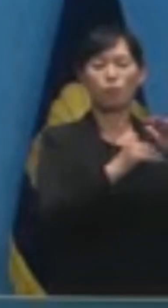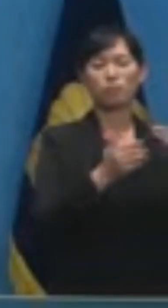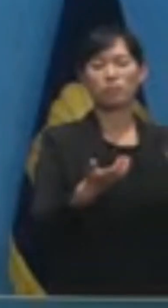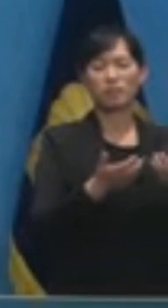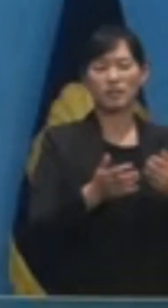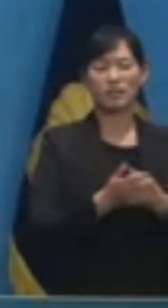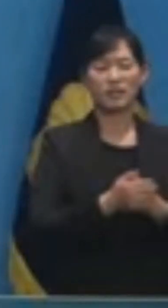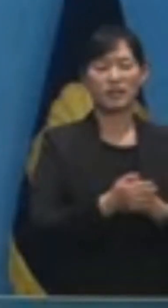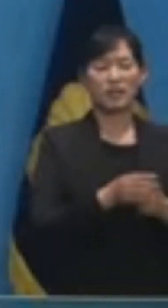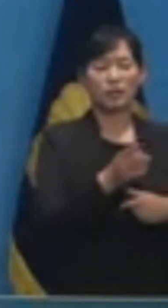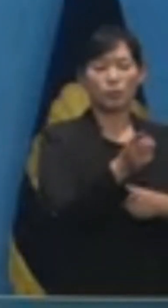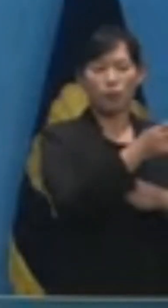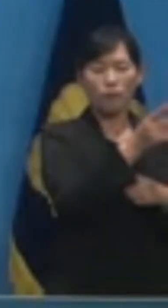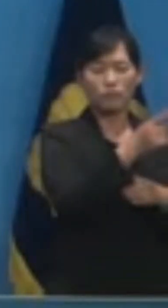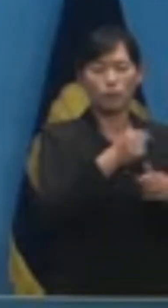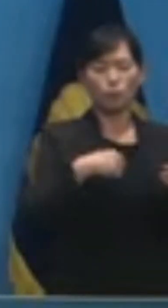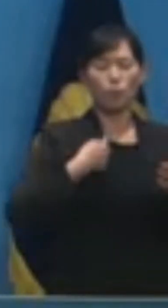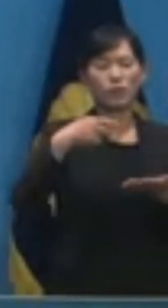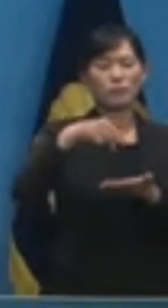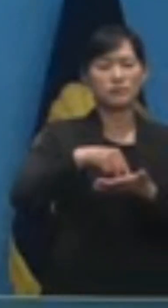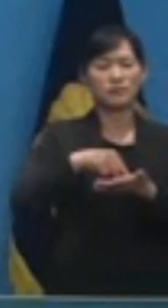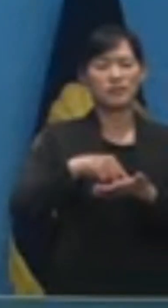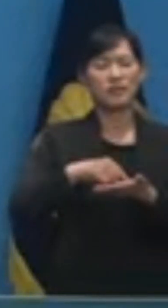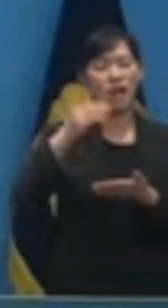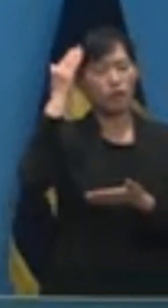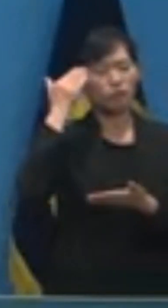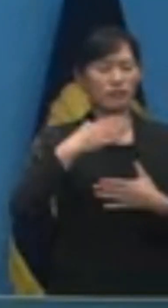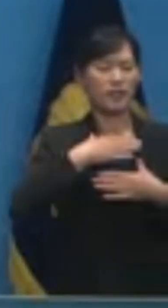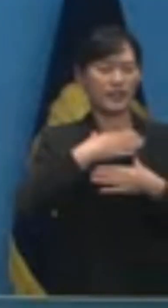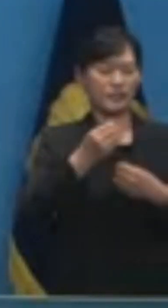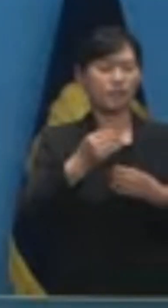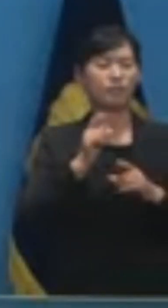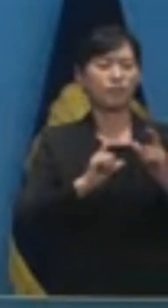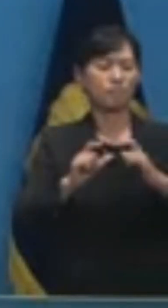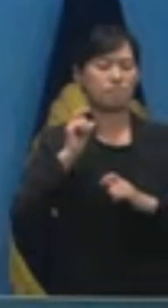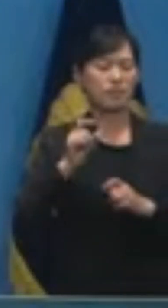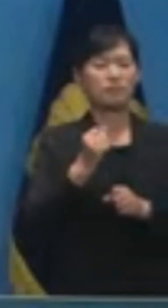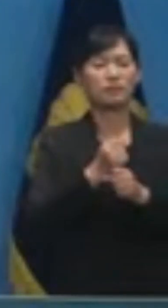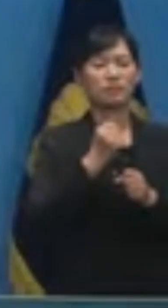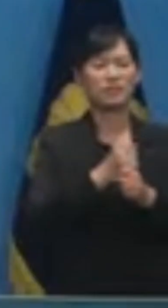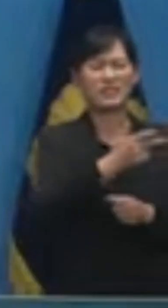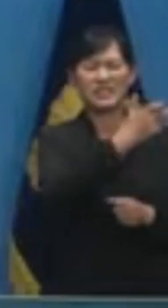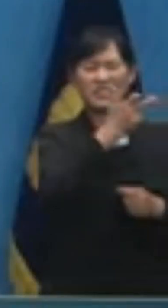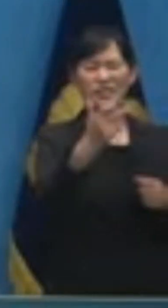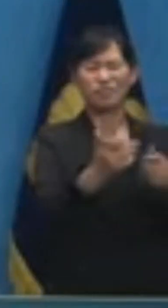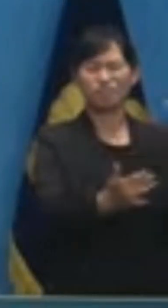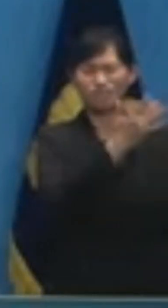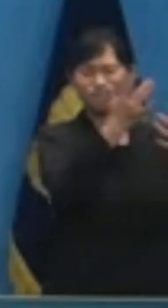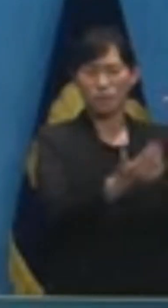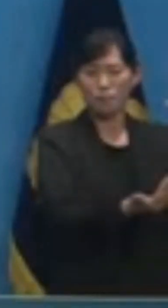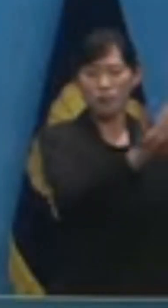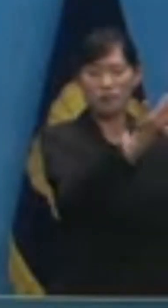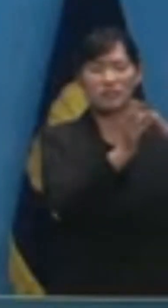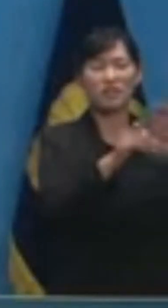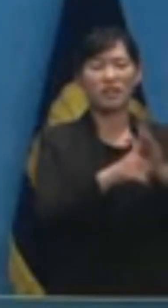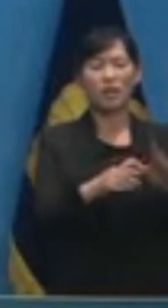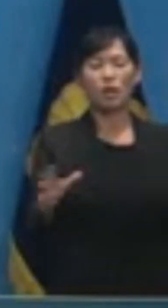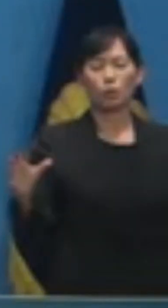독립은 대한민국 안전을 강화시킬 것입니다. 대형 화재 발생 시